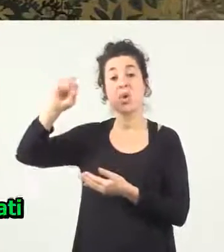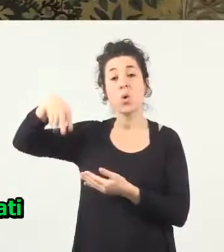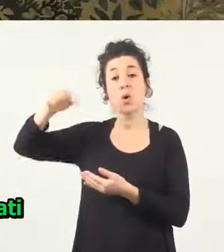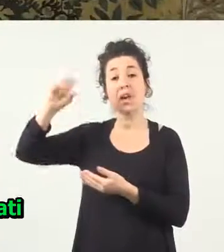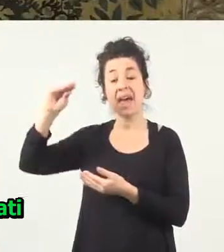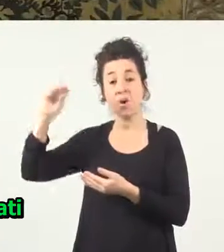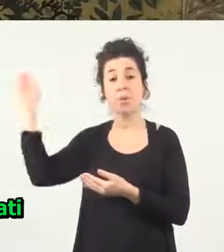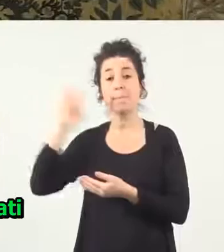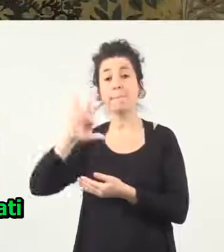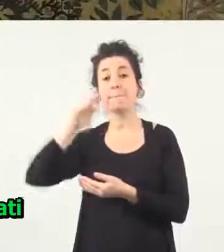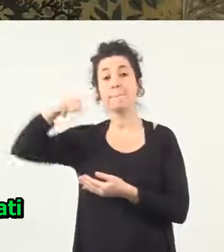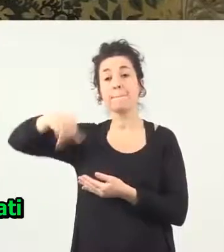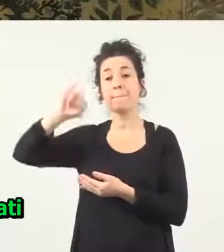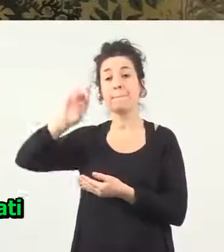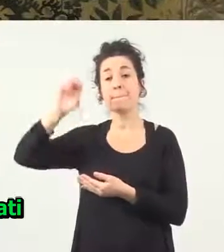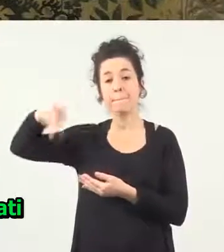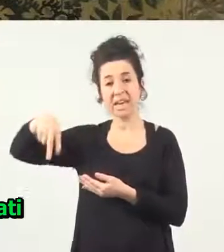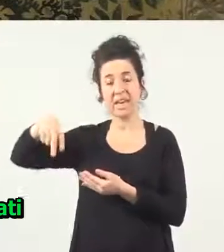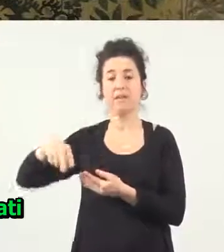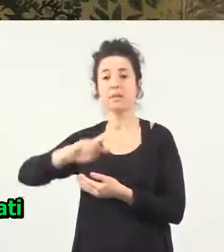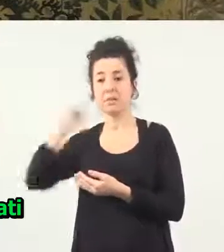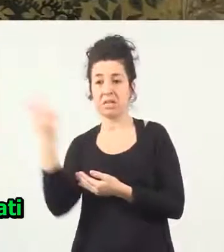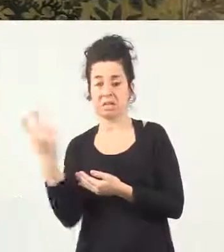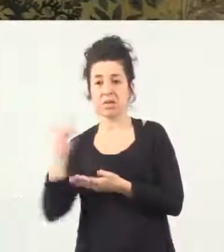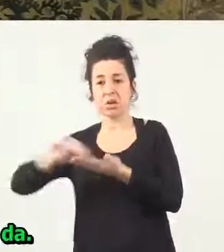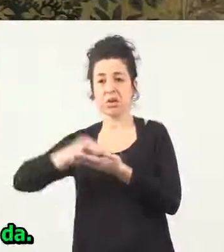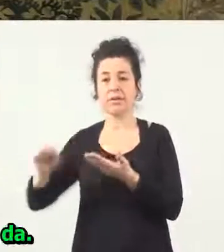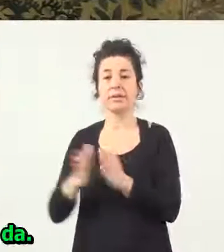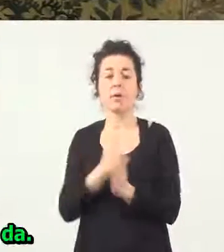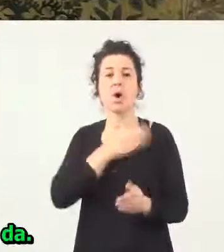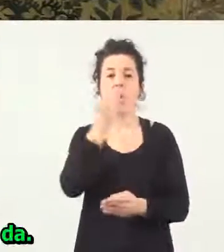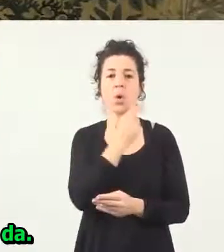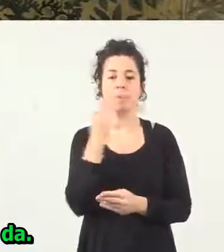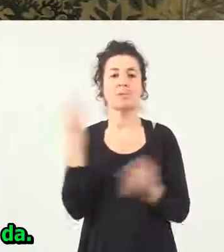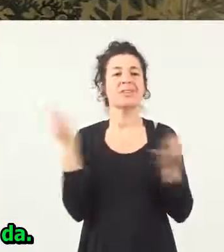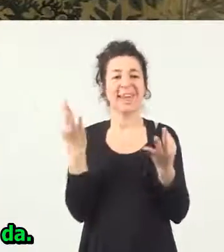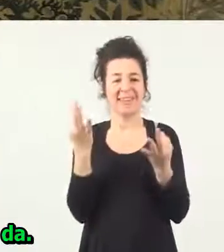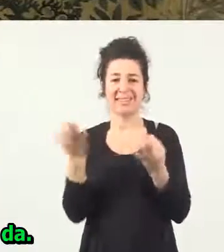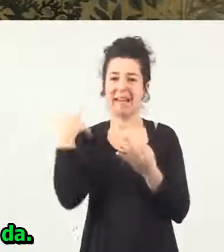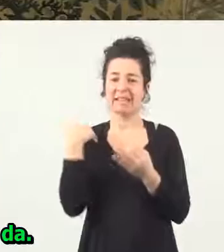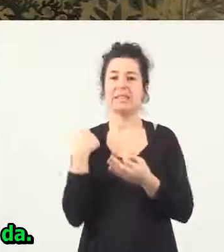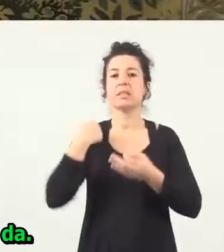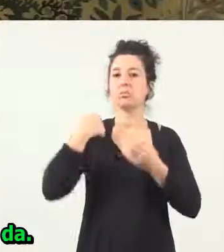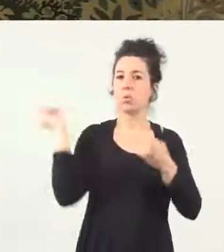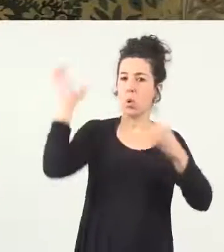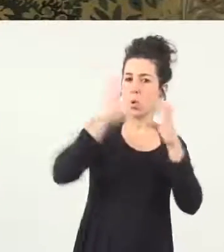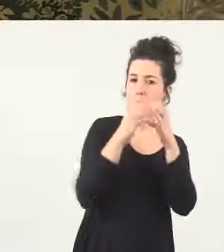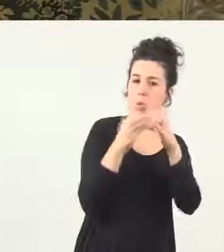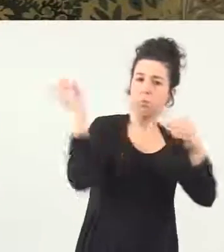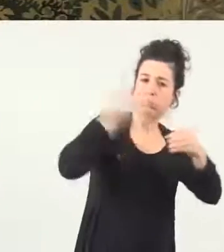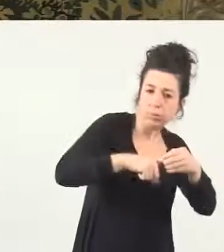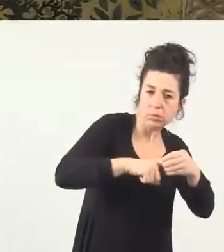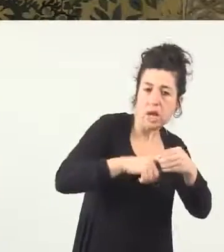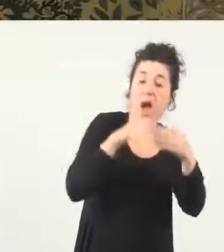Lehen kompromisoa da, proiektu bati edo talde bati, atxikia egotea, hori zen kompromisoa, gaur egun kompromisoa bestera batera ulertzen da.